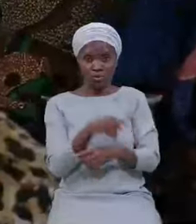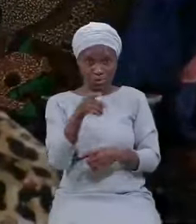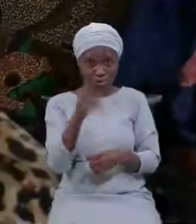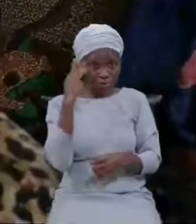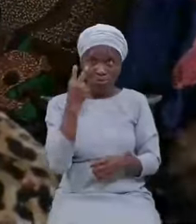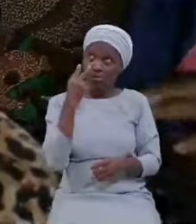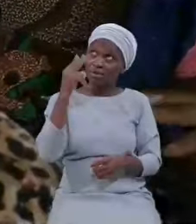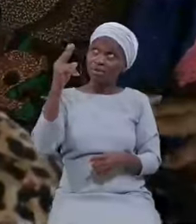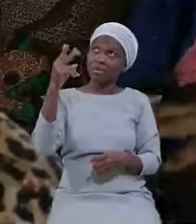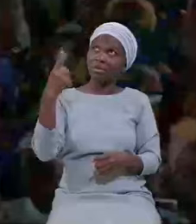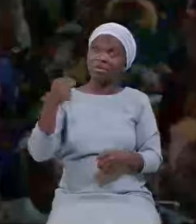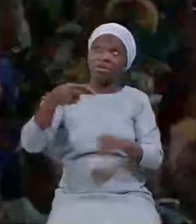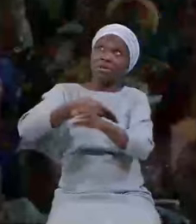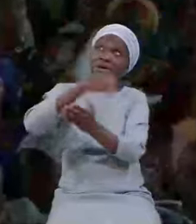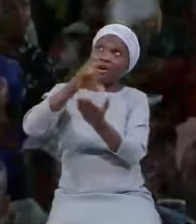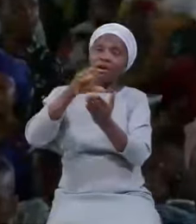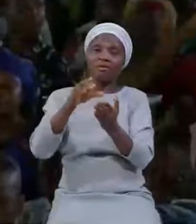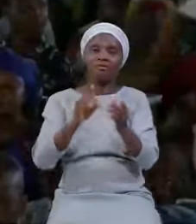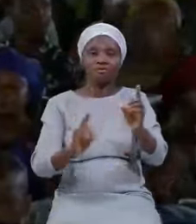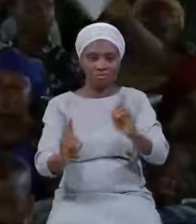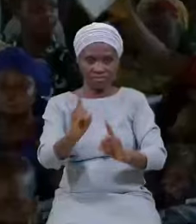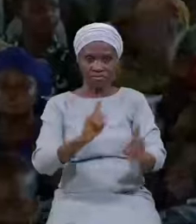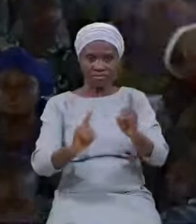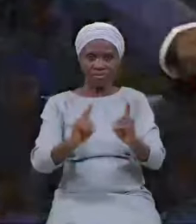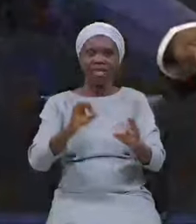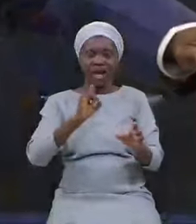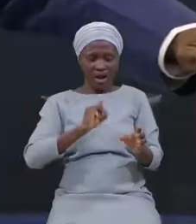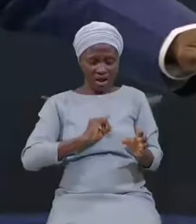à l'agneau. Et le salut de Dieu,